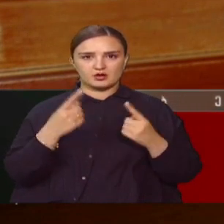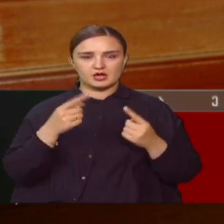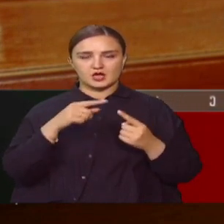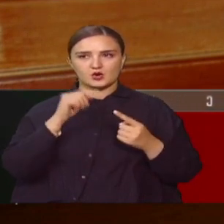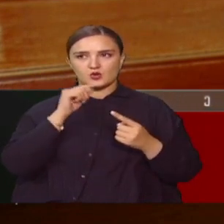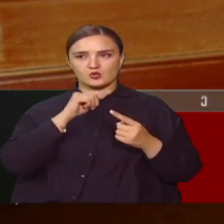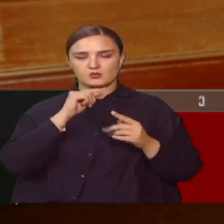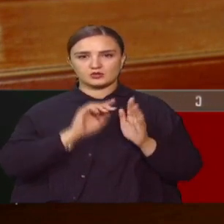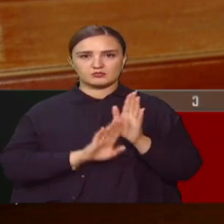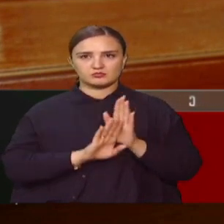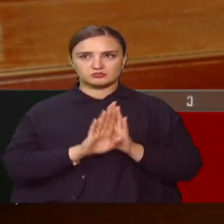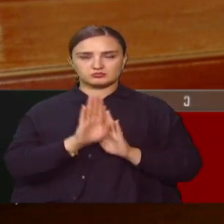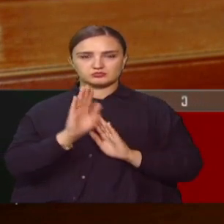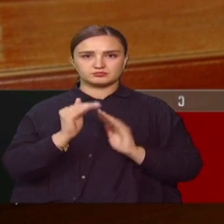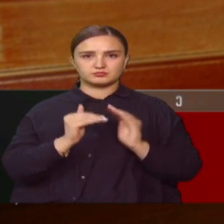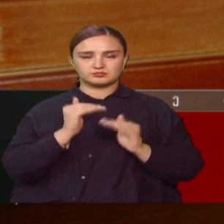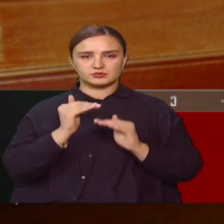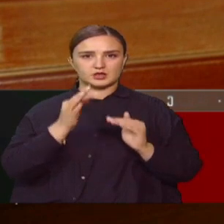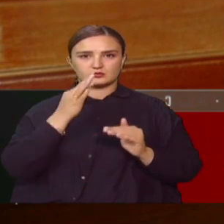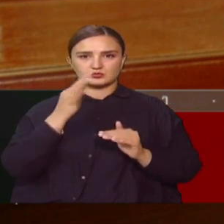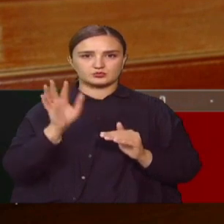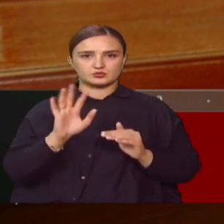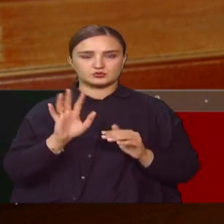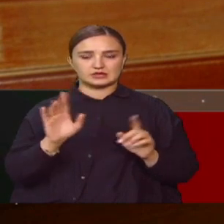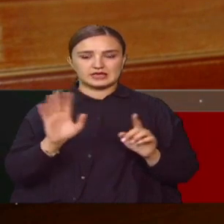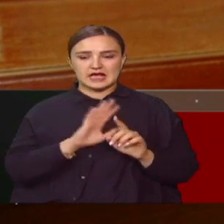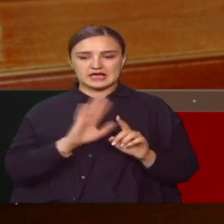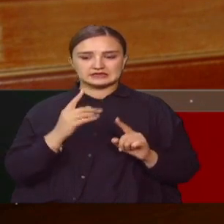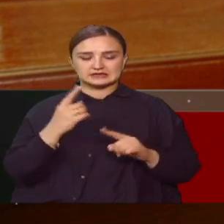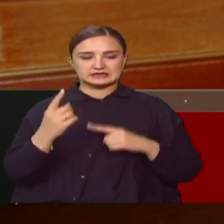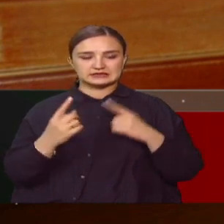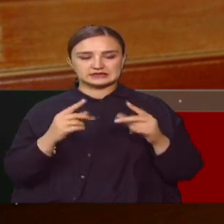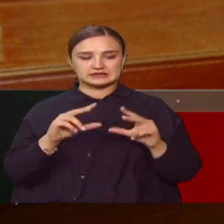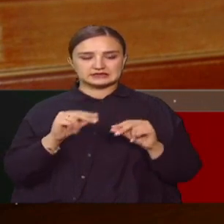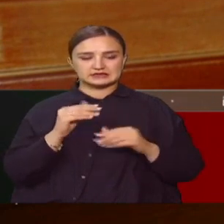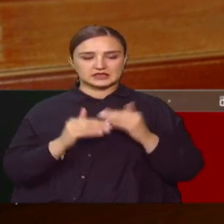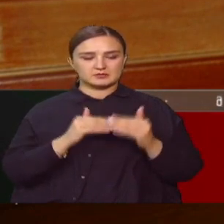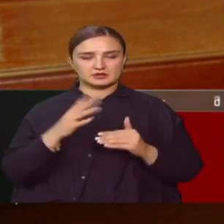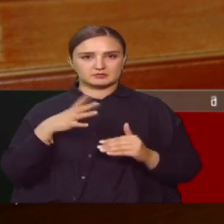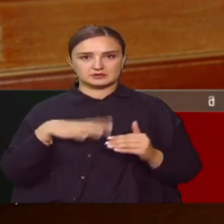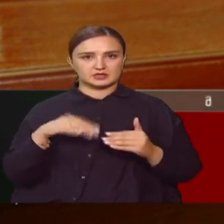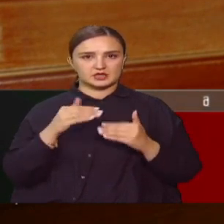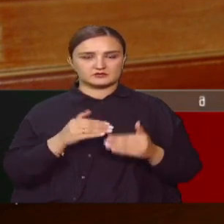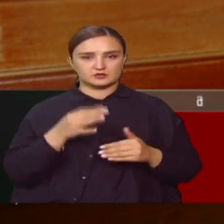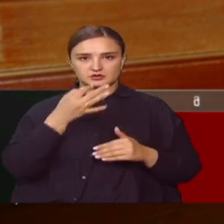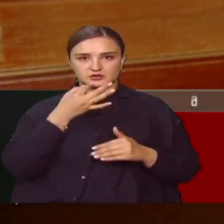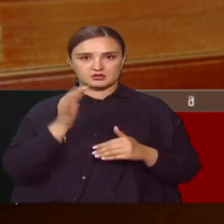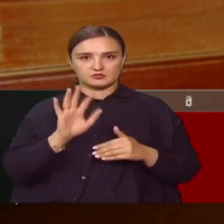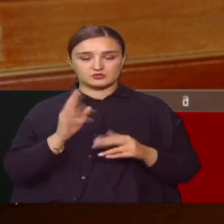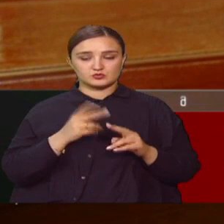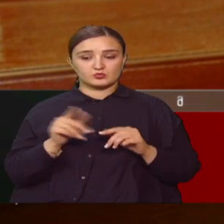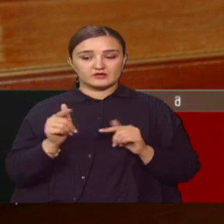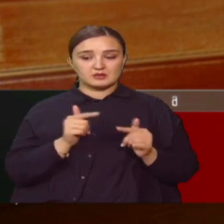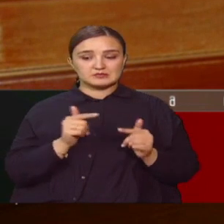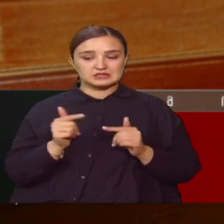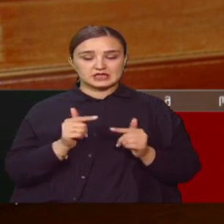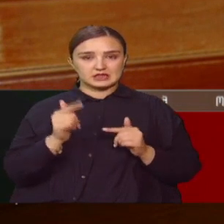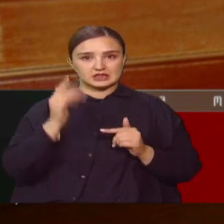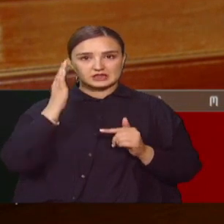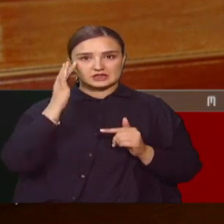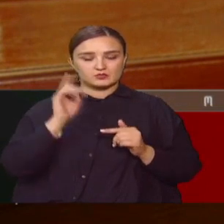economic urizrdisma cenebeli armosot, arseti raimet armateva sakartvelosi armosot. Imitom eseni emzadebian, imistis